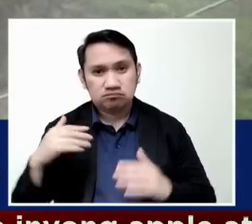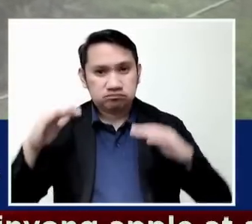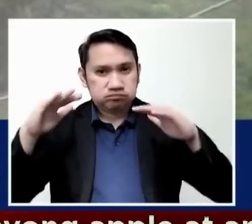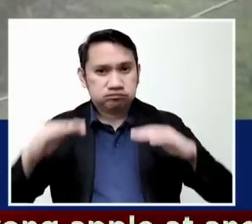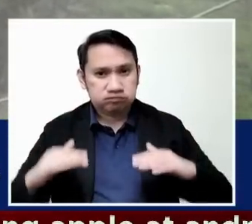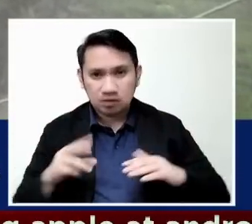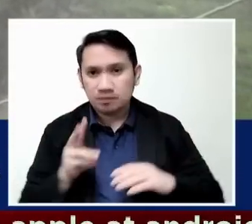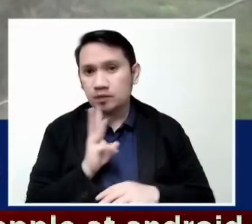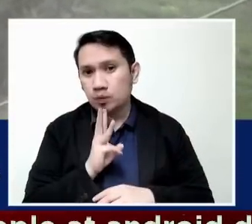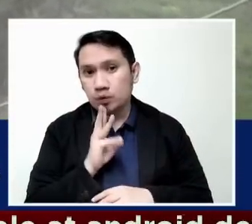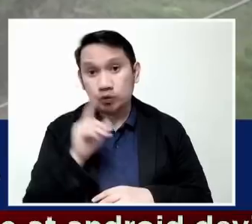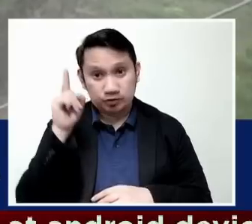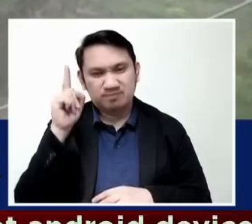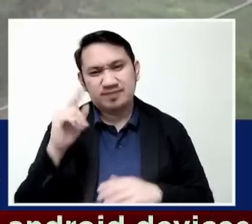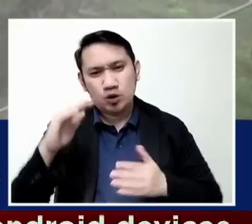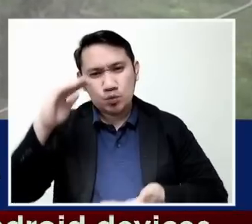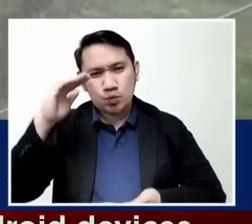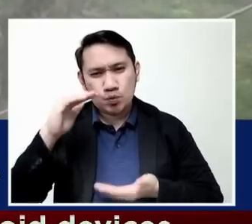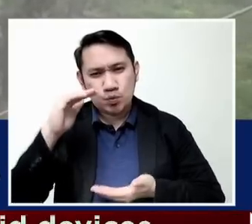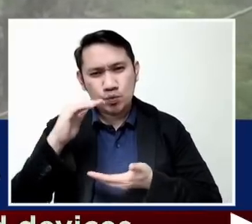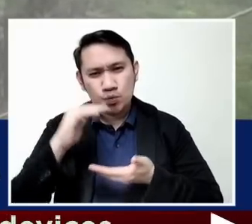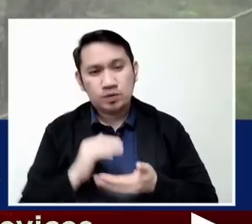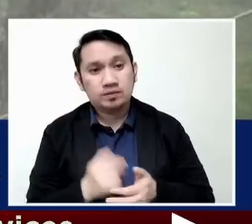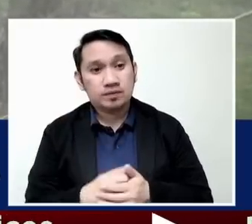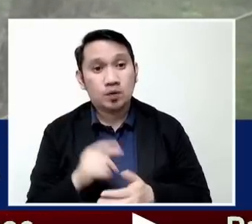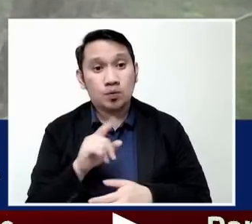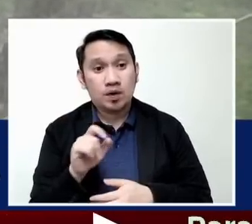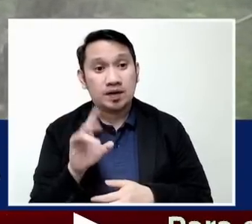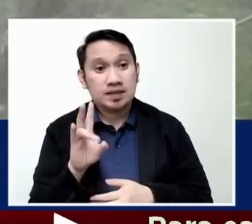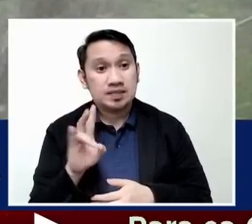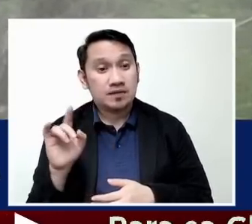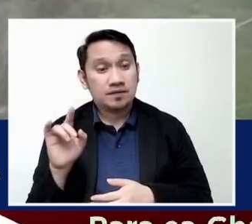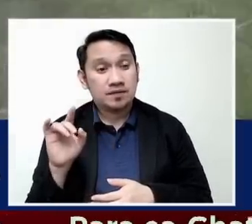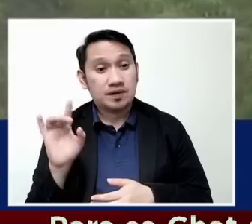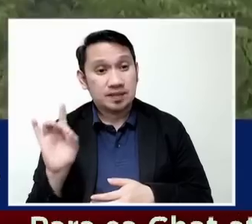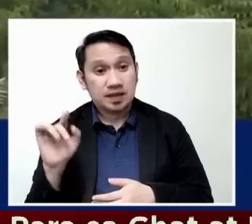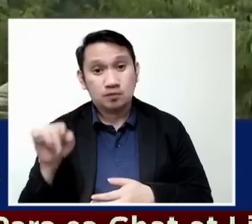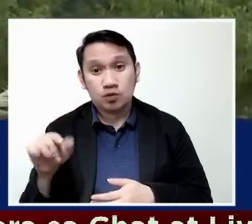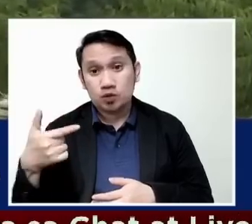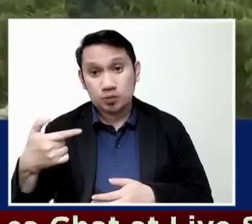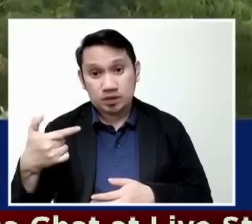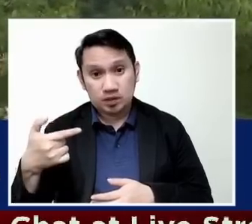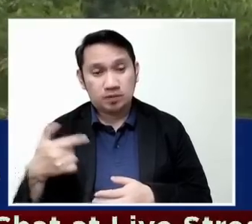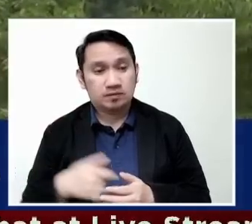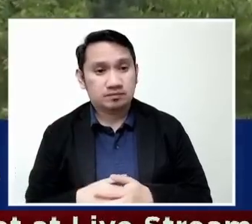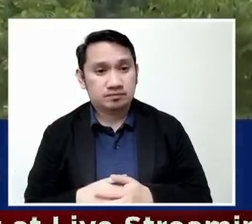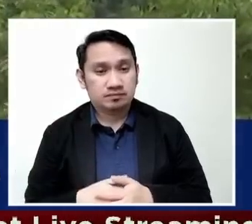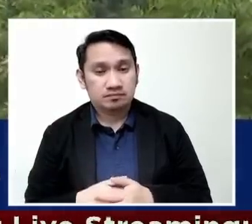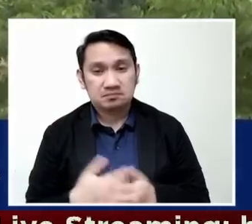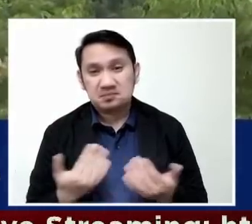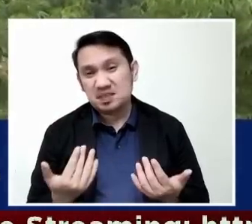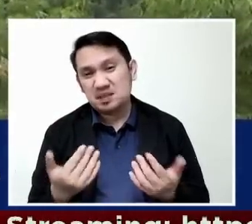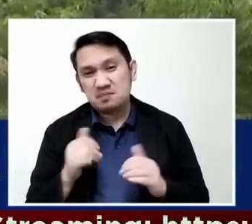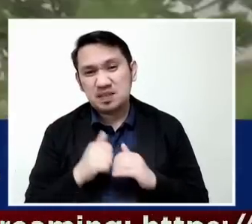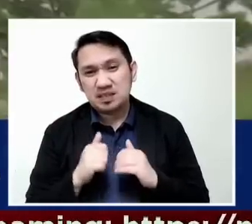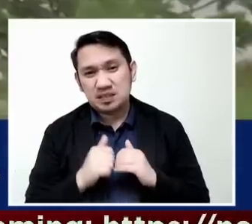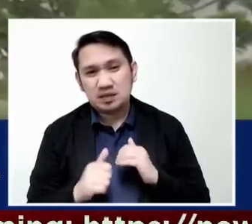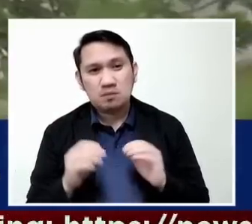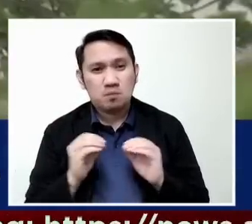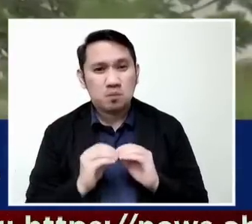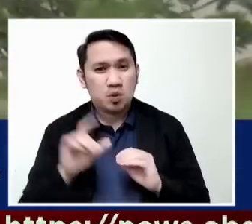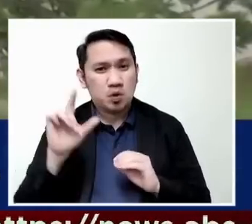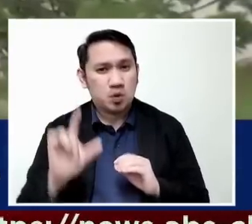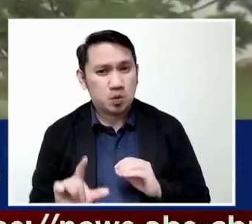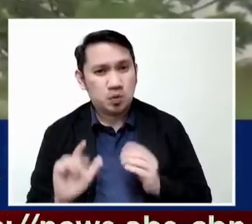sa Angat Dam Reservoir na nasa 178.21 meters na lang ngayon. 5 araw na mas mababa ito sa 180